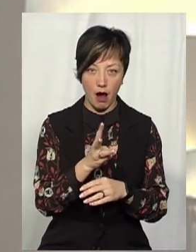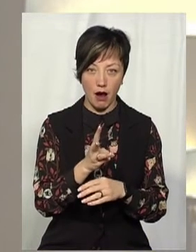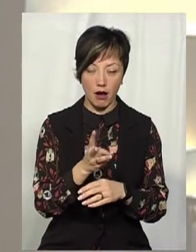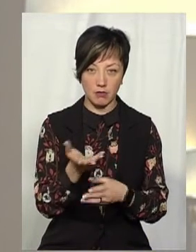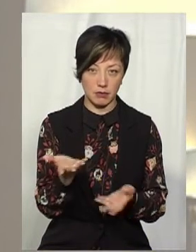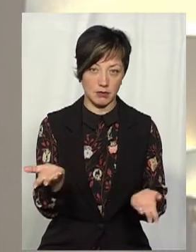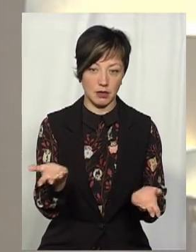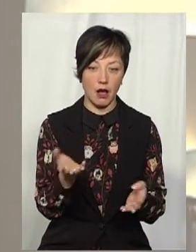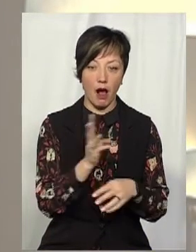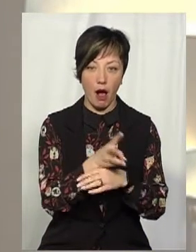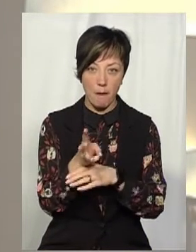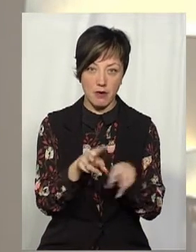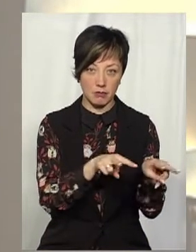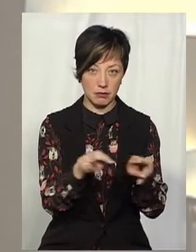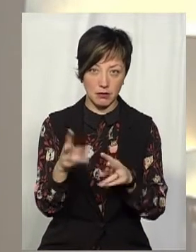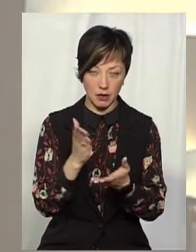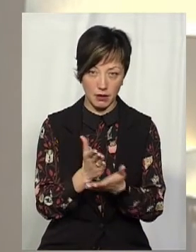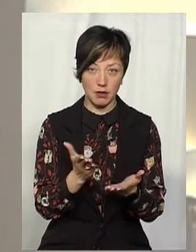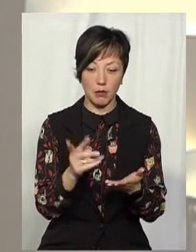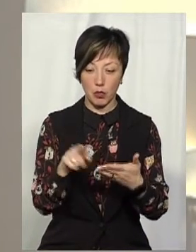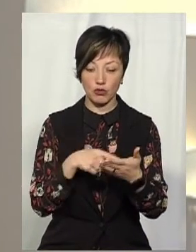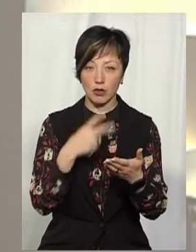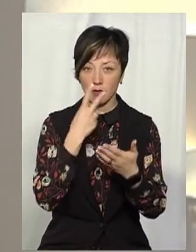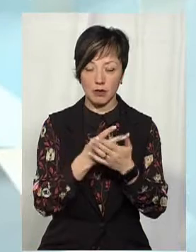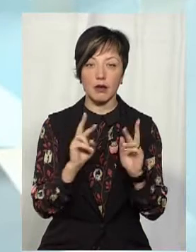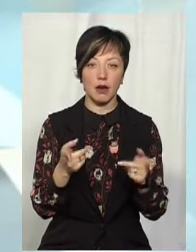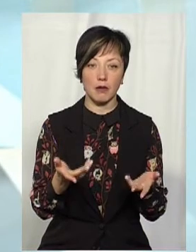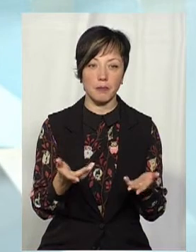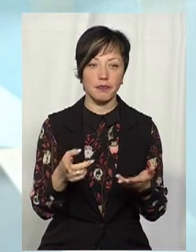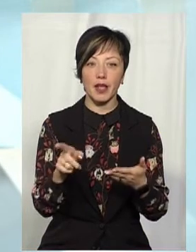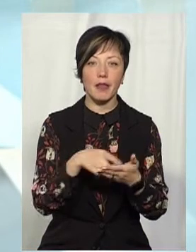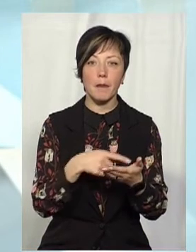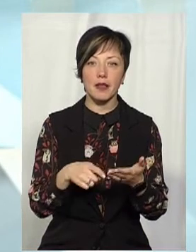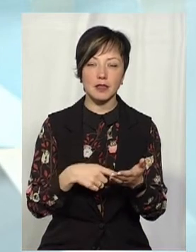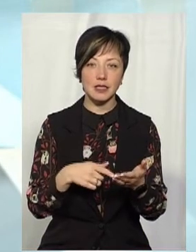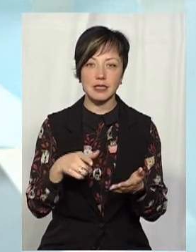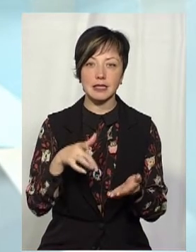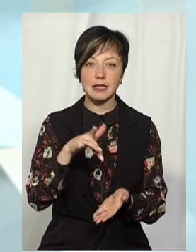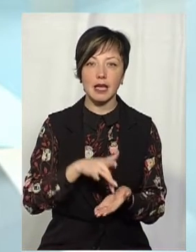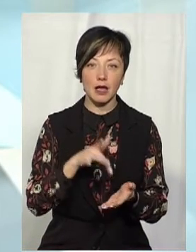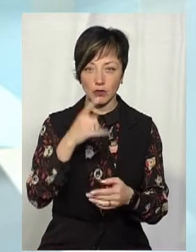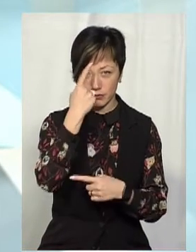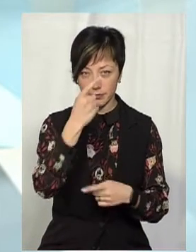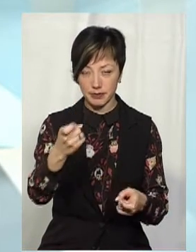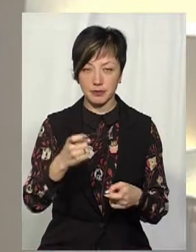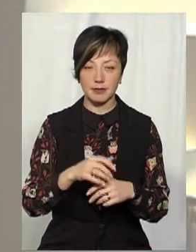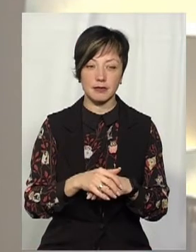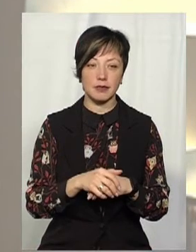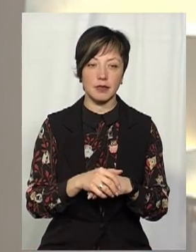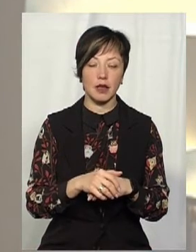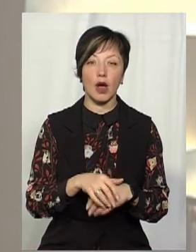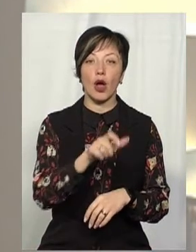встановлені по території? Чи яким чином вони будуть бачити на планшетах, що відбувається? Ні, на планшет їм з ситуаційного центру приходить інформація.